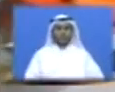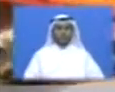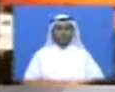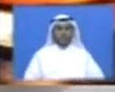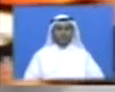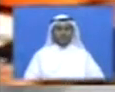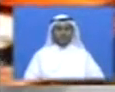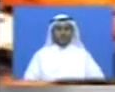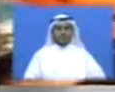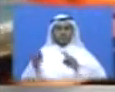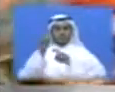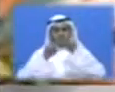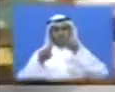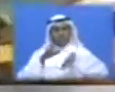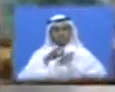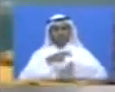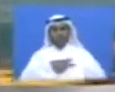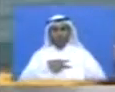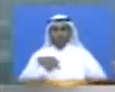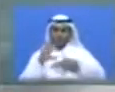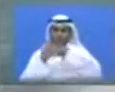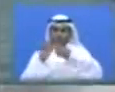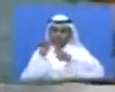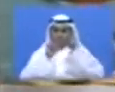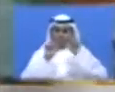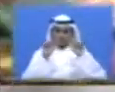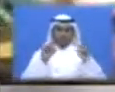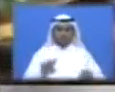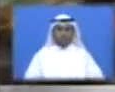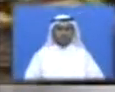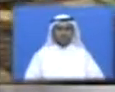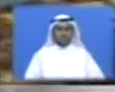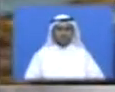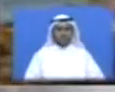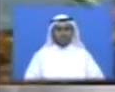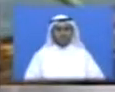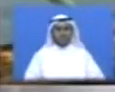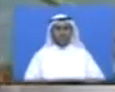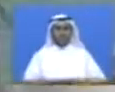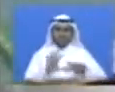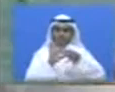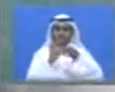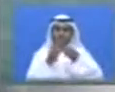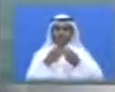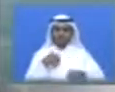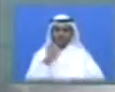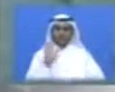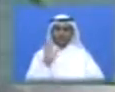هل لديكم تنسيق مع باقي الجهات الحكومية؟ والله في تنسيق مع الجهات الحكومية،